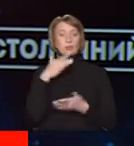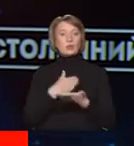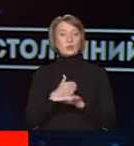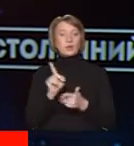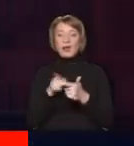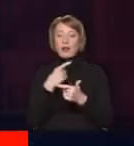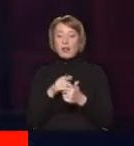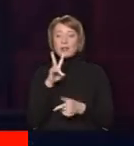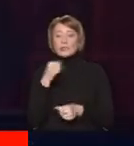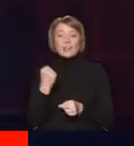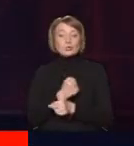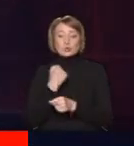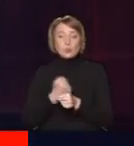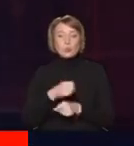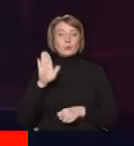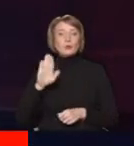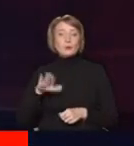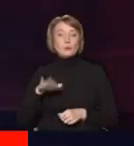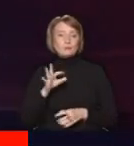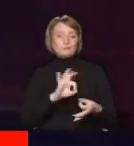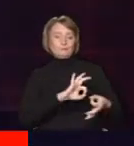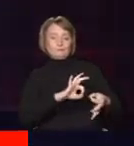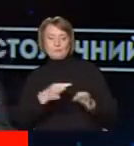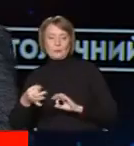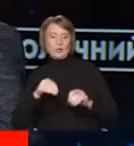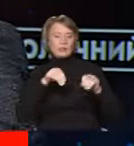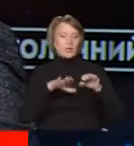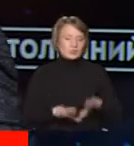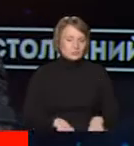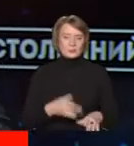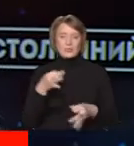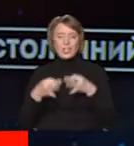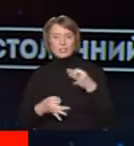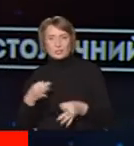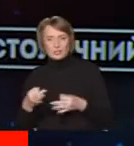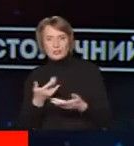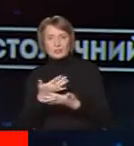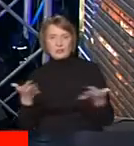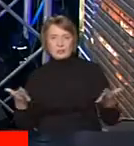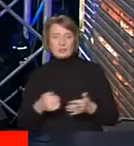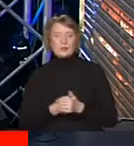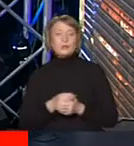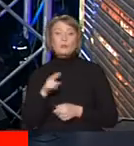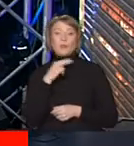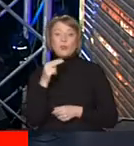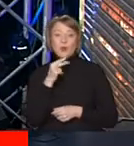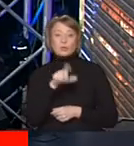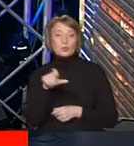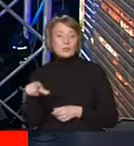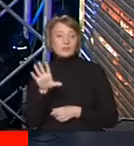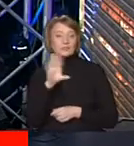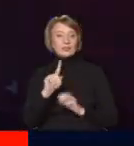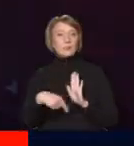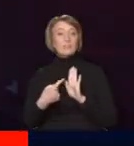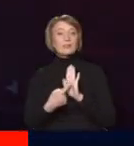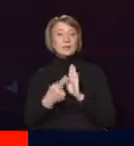але він це не зробить, бо потім буде спіткання на суд, на рішення, на Київраду. Дивіться, я звернув вашу увагу і звернув увагу наших глядачів, що я на всі ваші питання